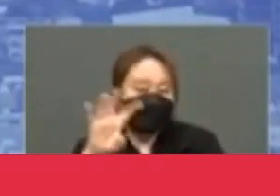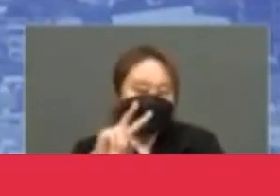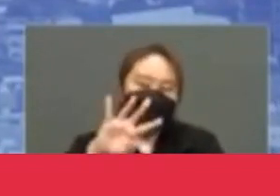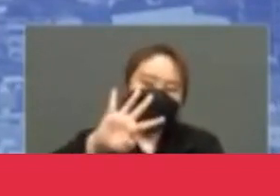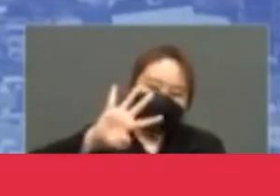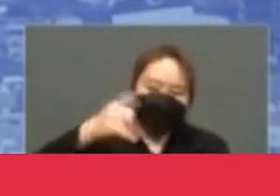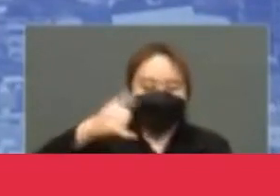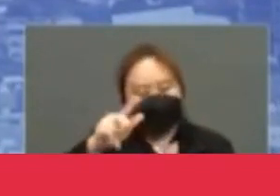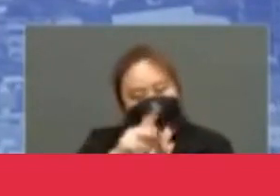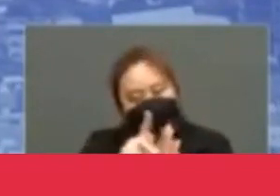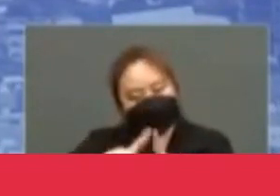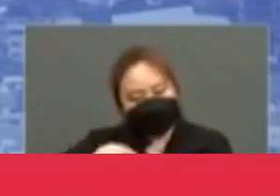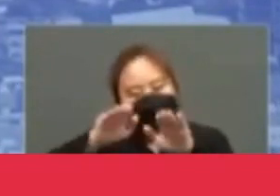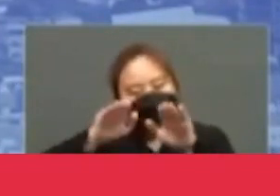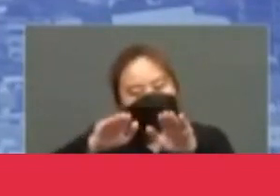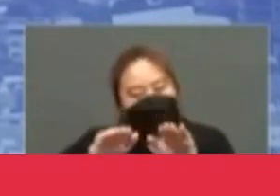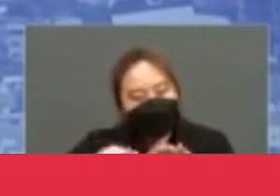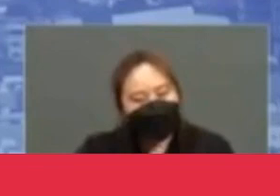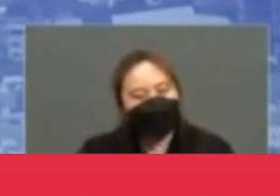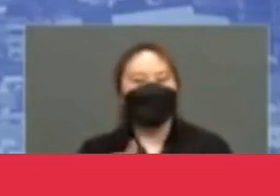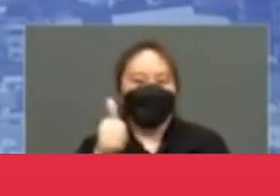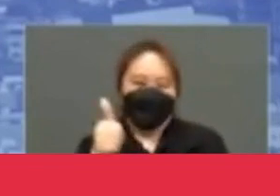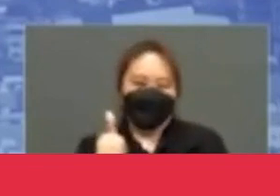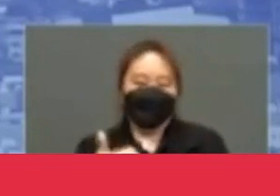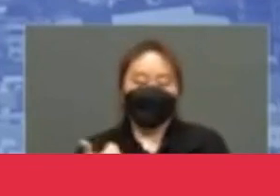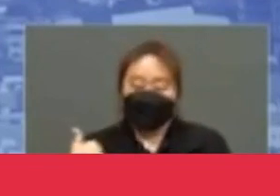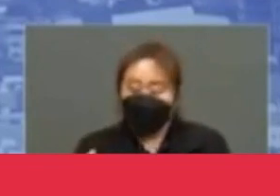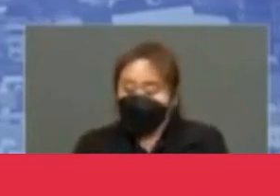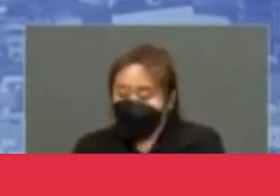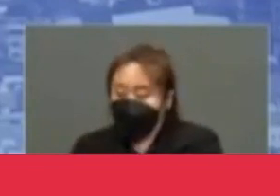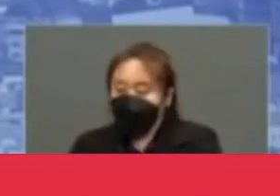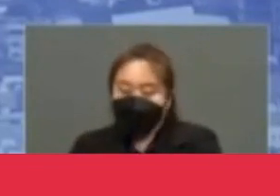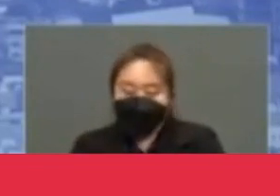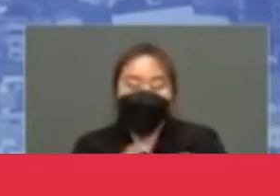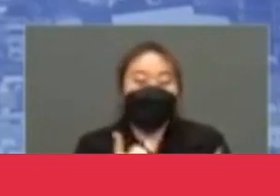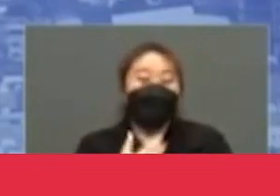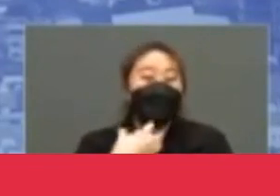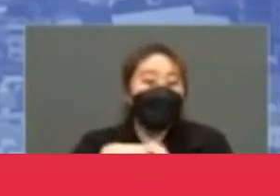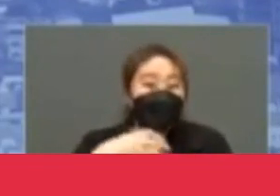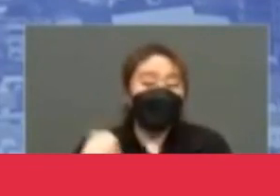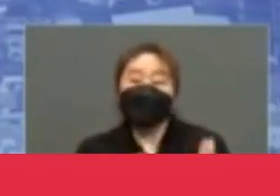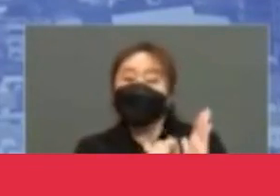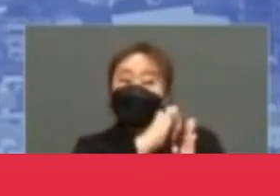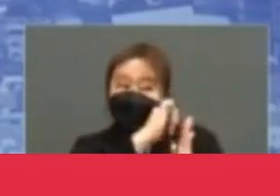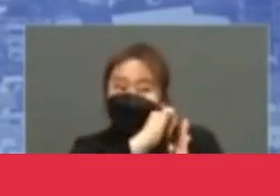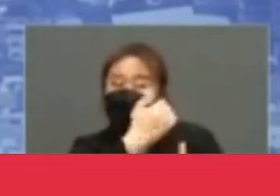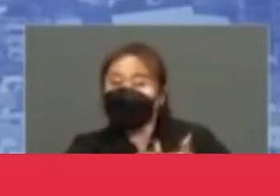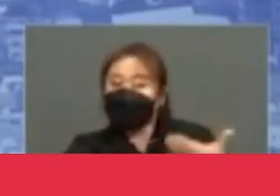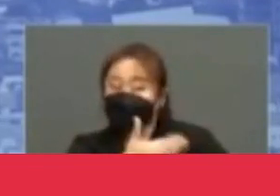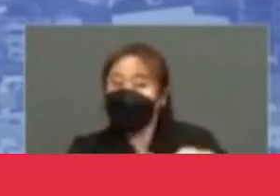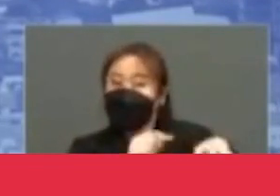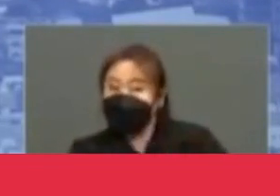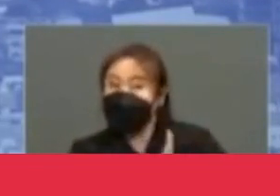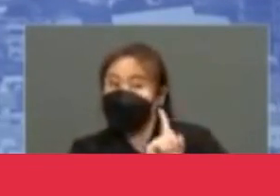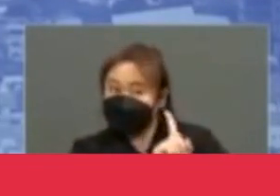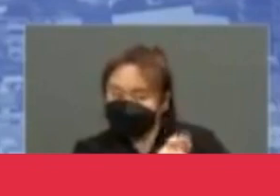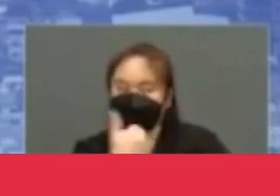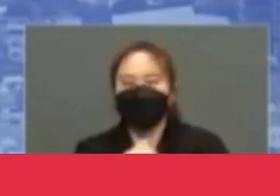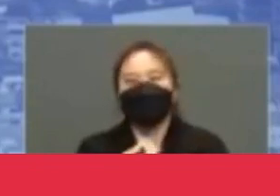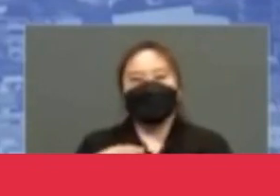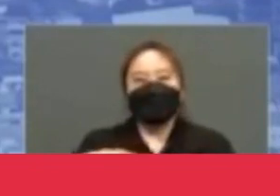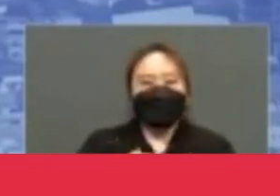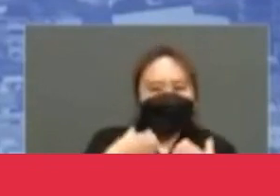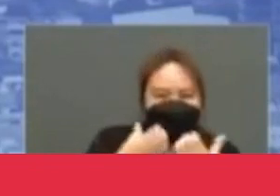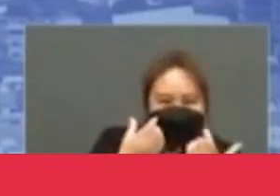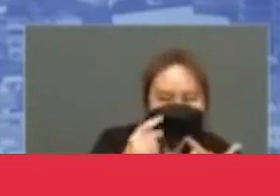เป็นคลาสเตอร์ไปยังจังหวัดอื่นหรือไม่โดยในสิบราอยู่ใน 5จังหวัดคือกรุงเทพฯลำปางปทุมธานีกาญจนบุรี